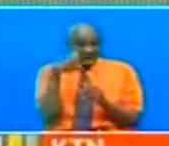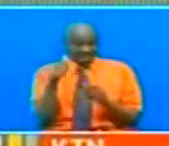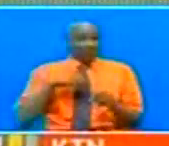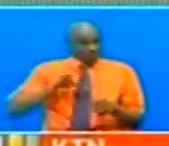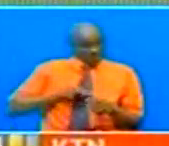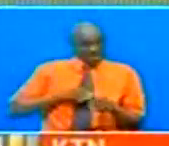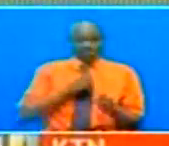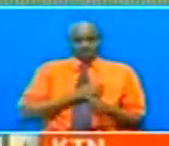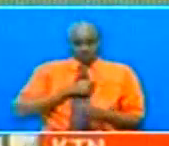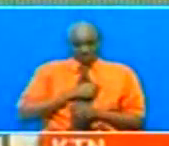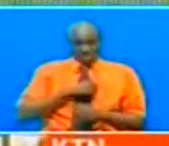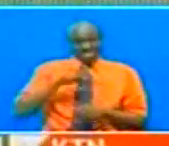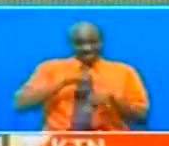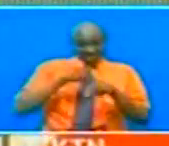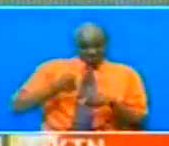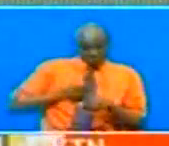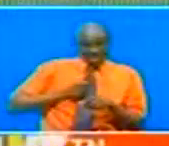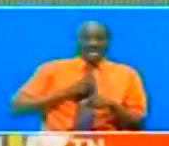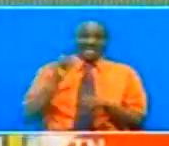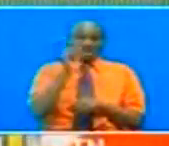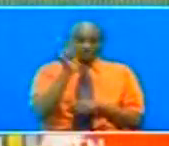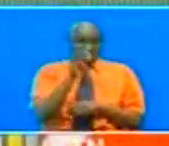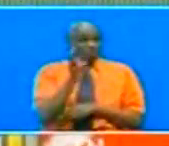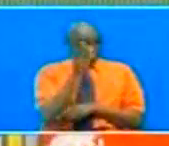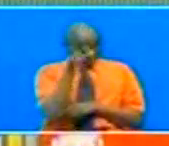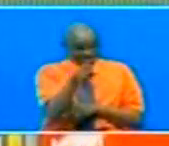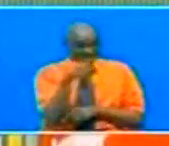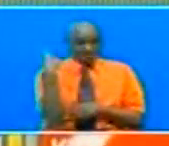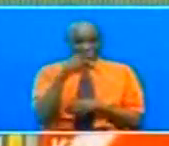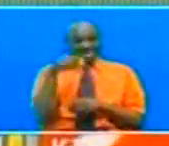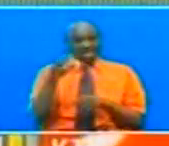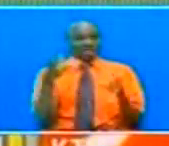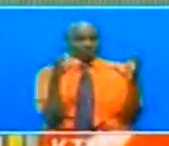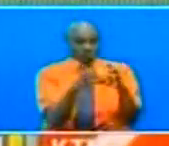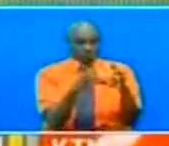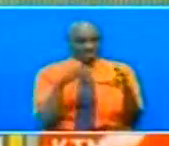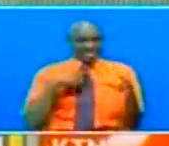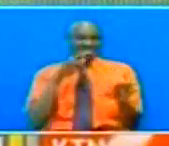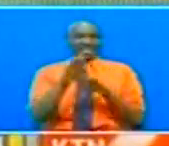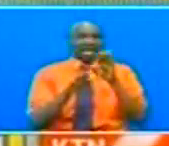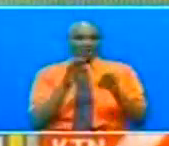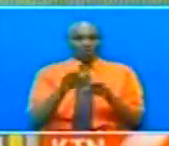katika mechi ya kinadada kunradhi Nairobi Water ilinyuka wapinzani wao Sparkles katika uga wa Nyayo.